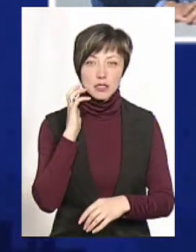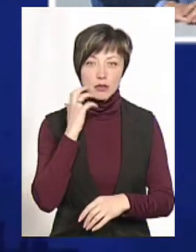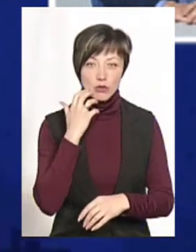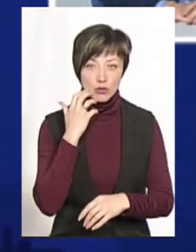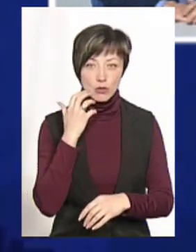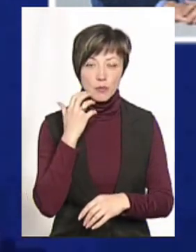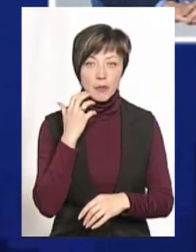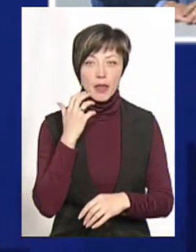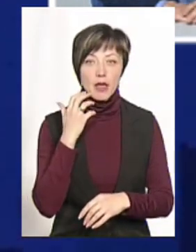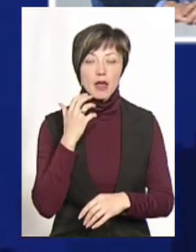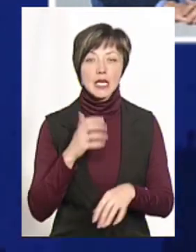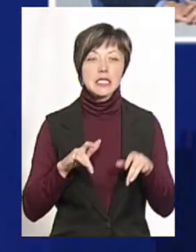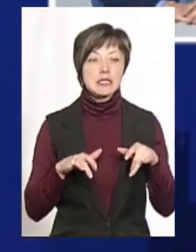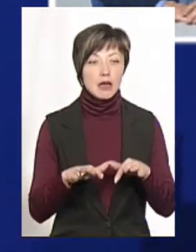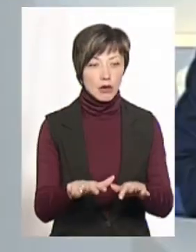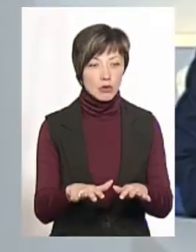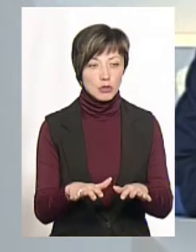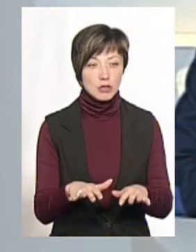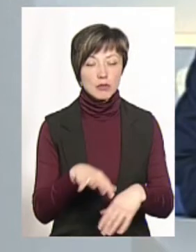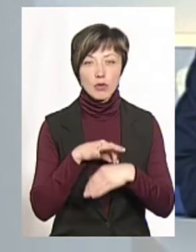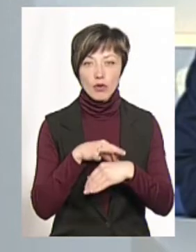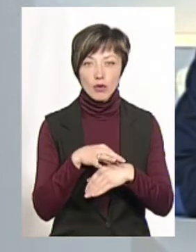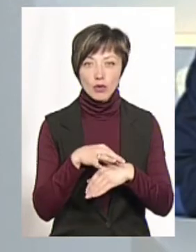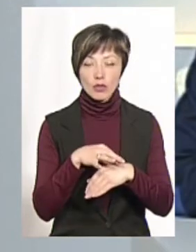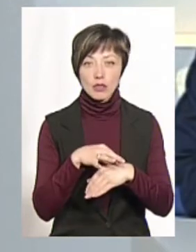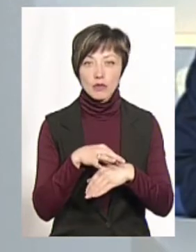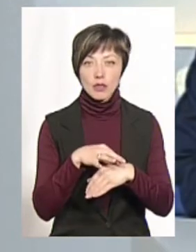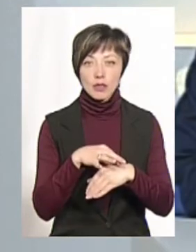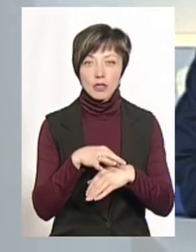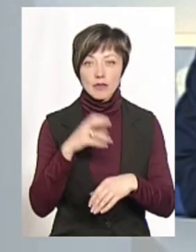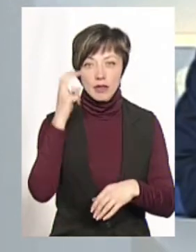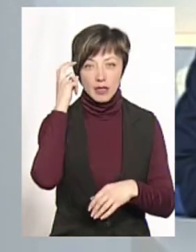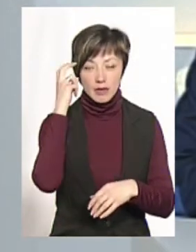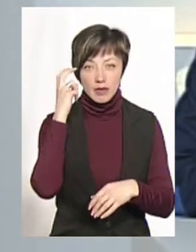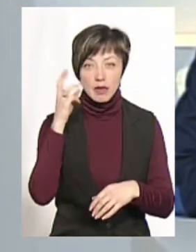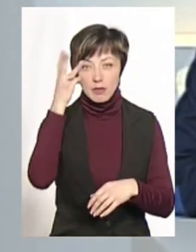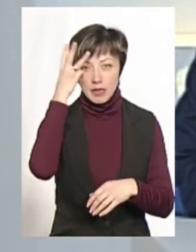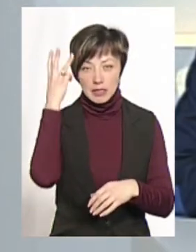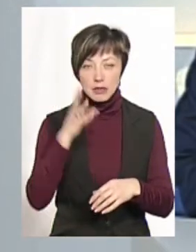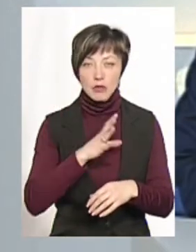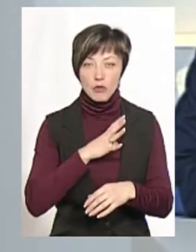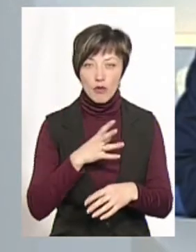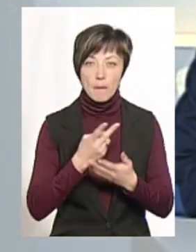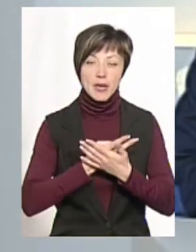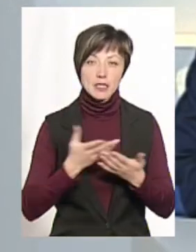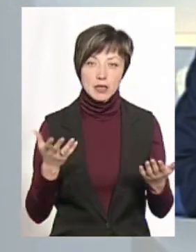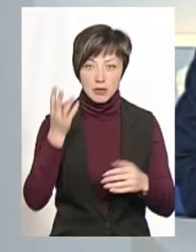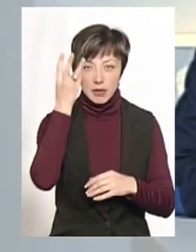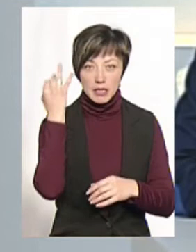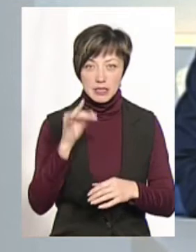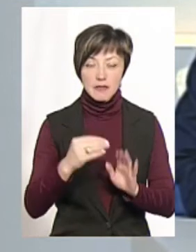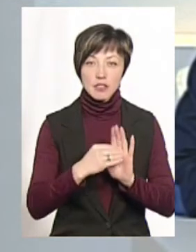серйозному, скажімо так, заході, який проводив USAID в Києві. Хмельницький там був презентований,